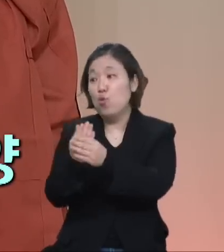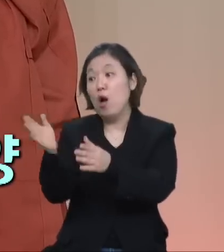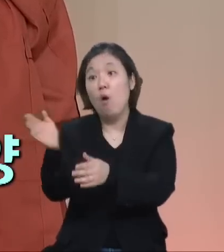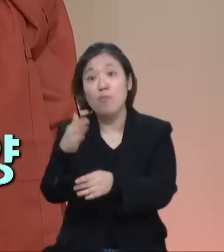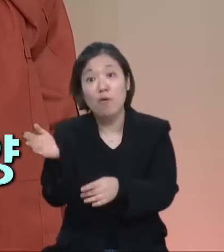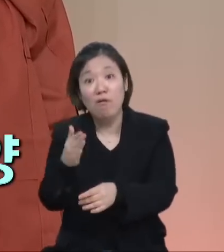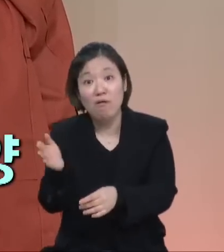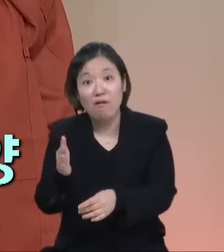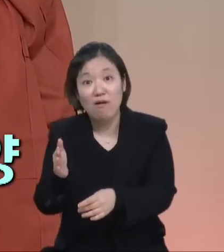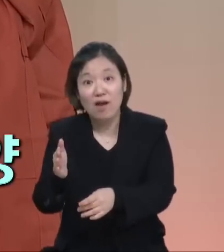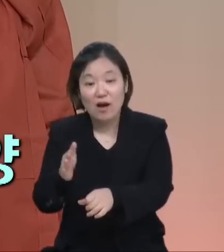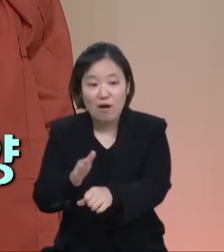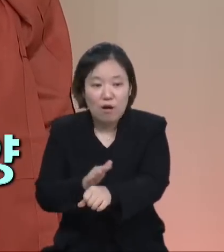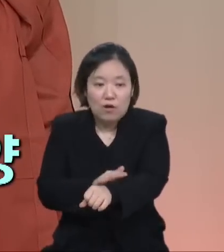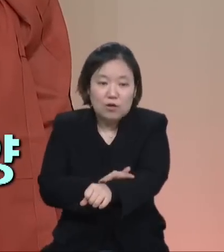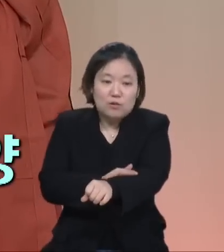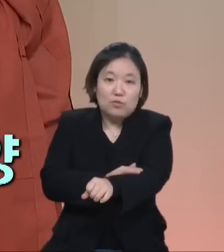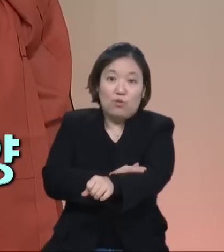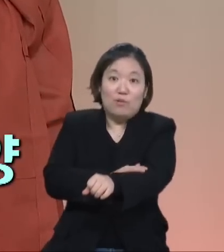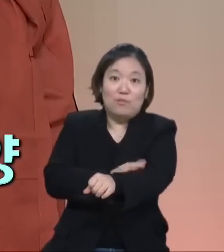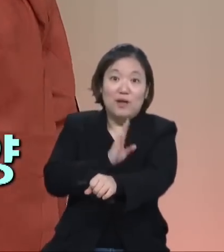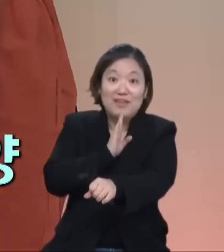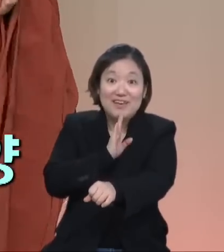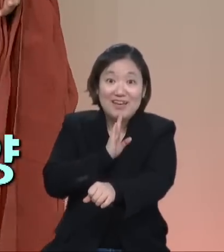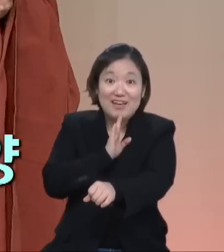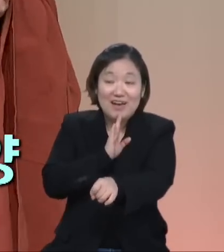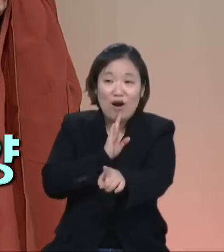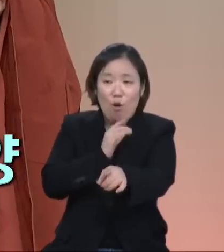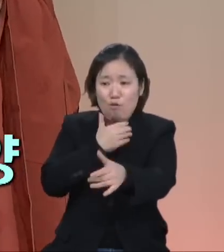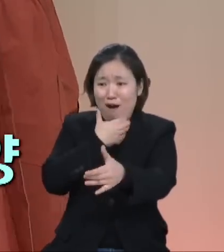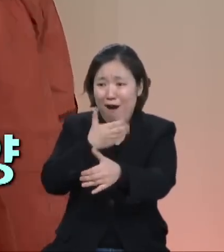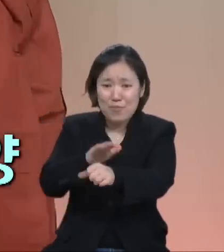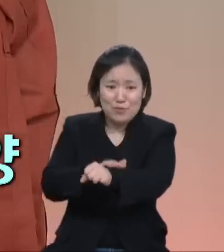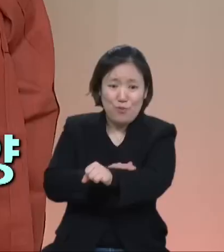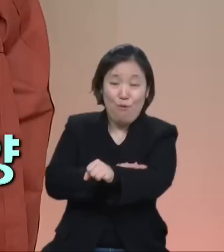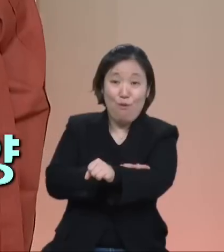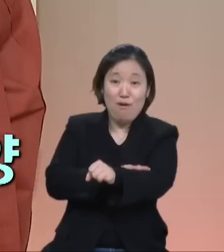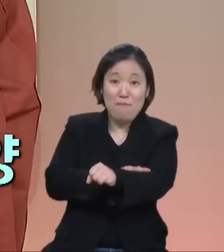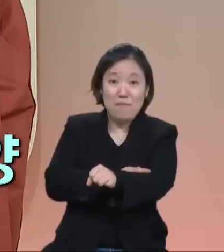소름 소름 쫙